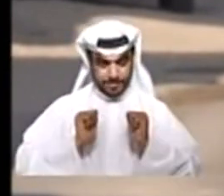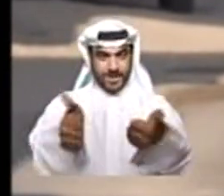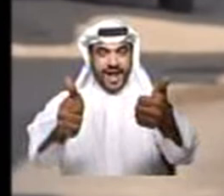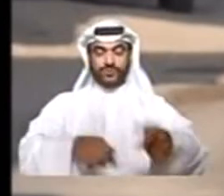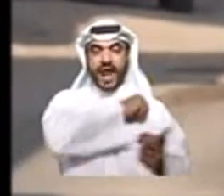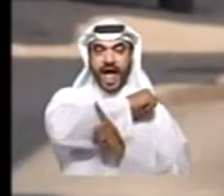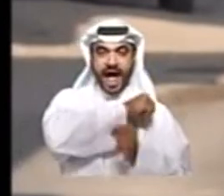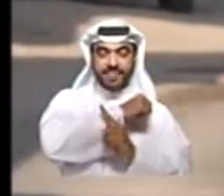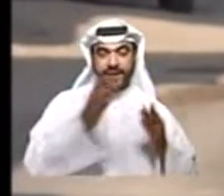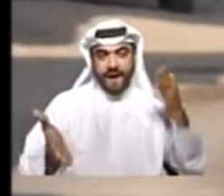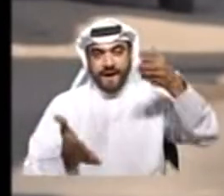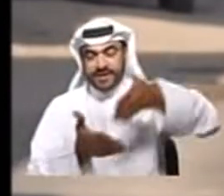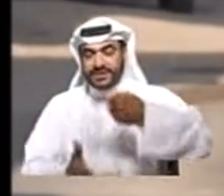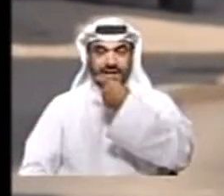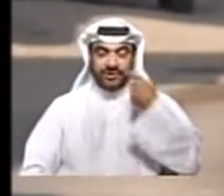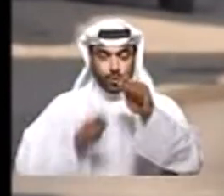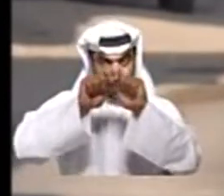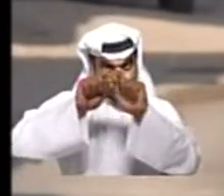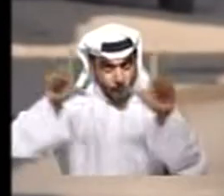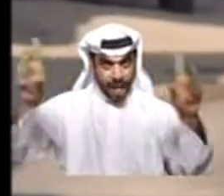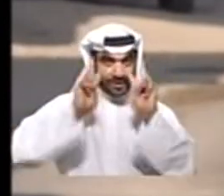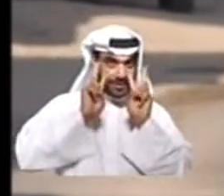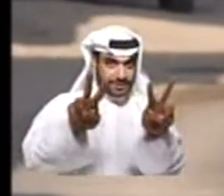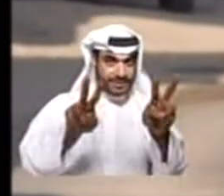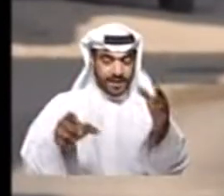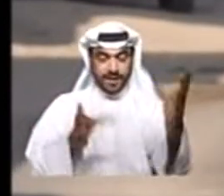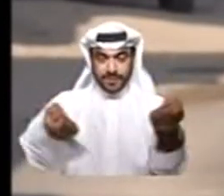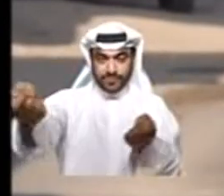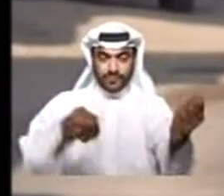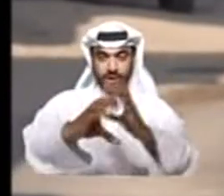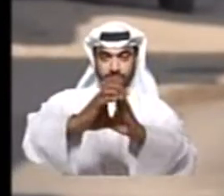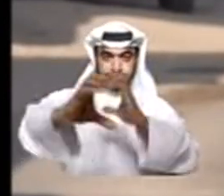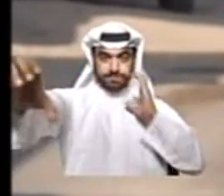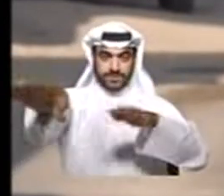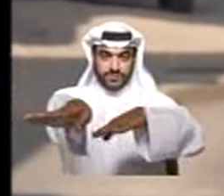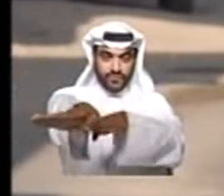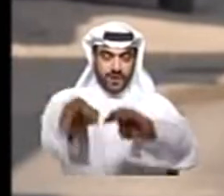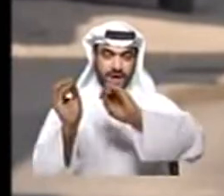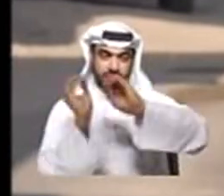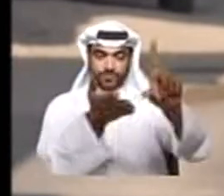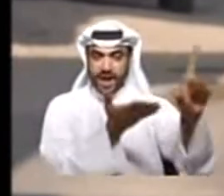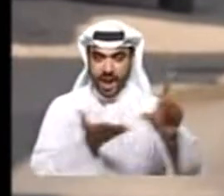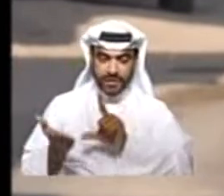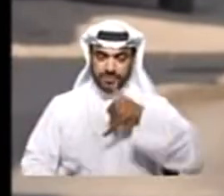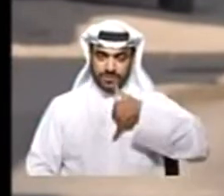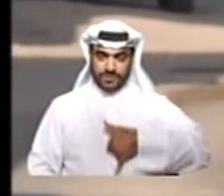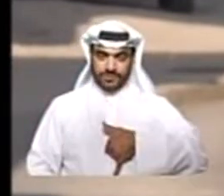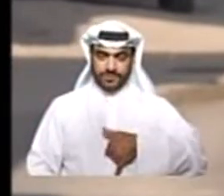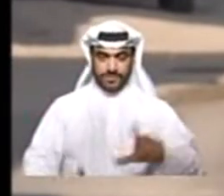حتى الحديدة، والذي بدا جليا مع تقديمها قافلات غذائية للنازحين هناك.